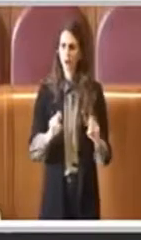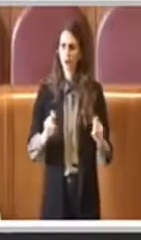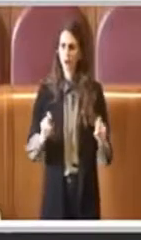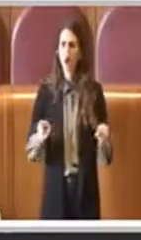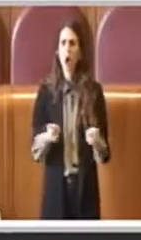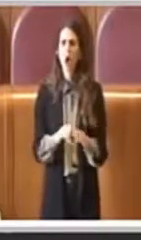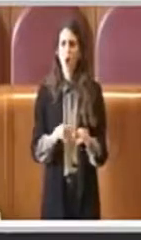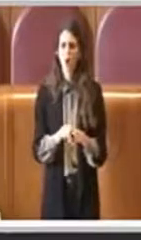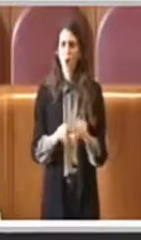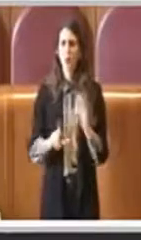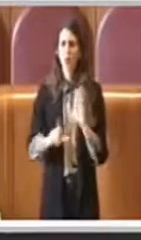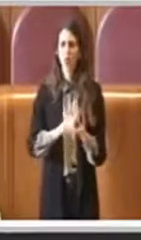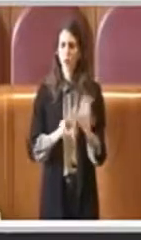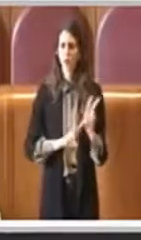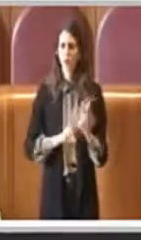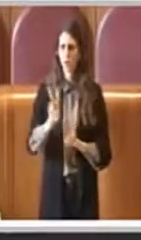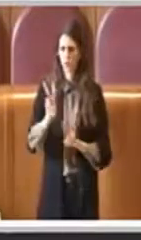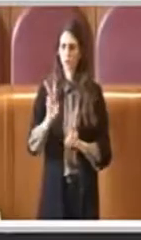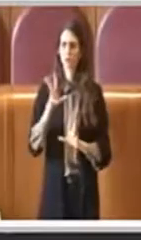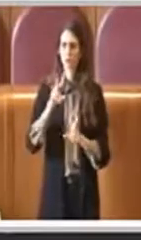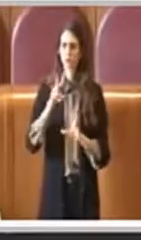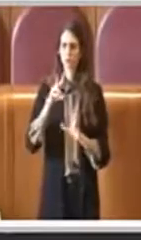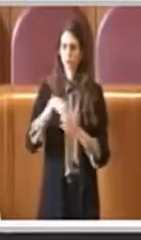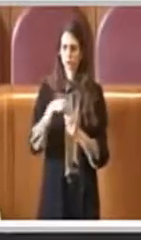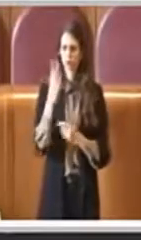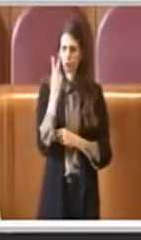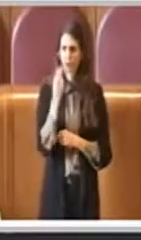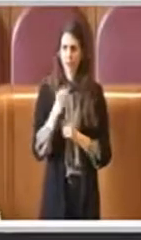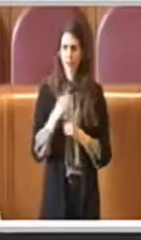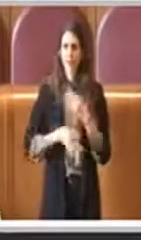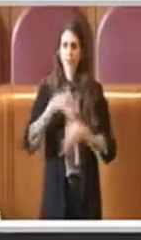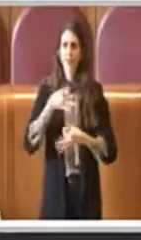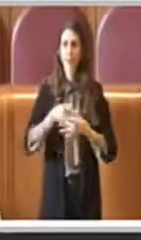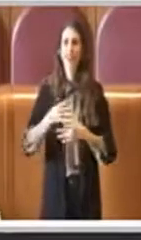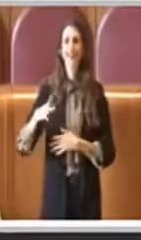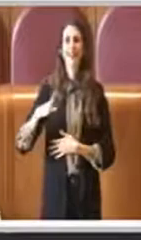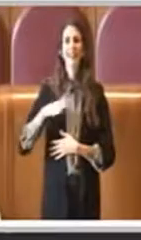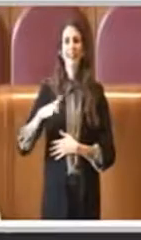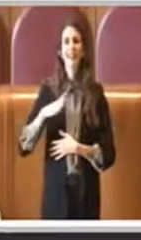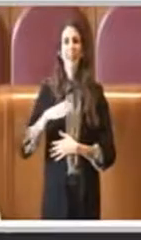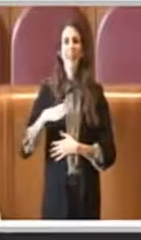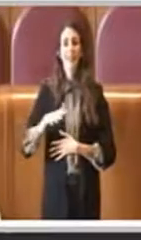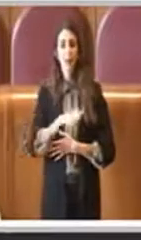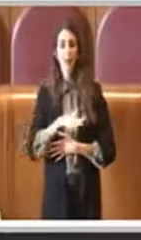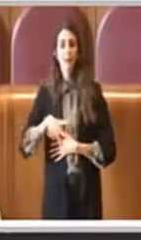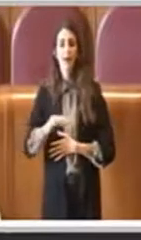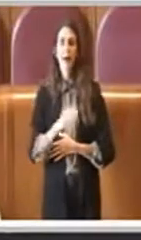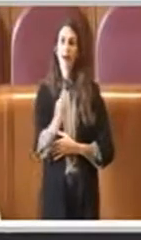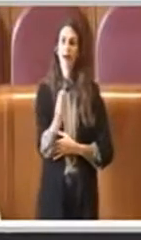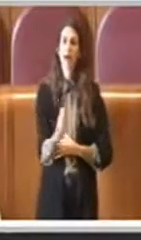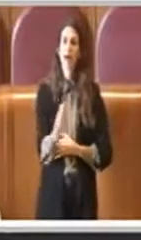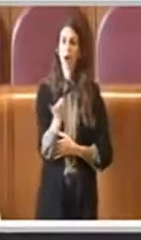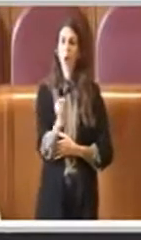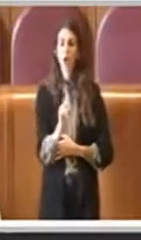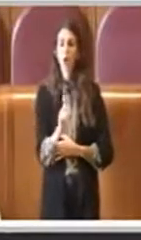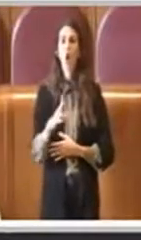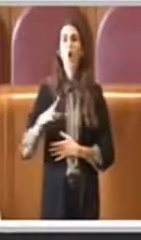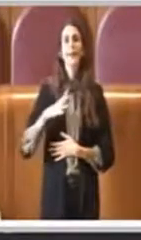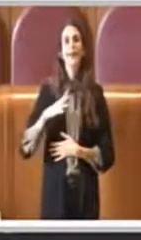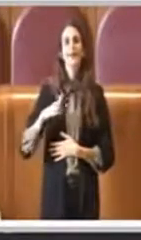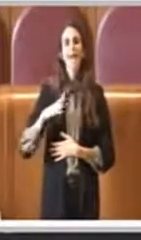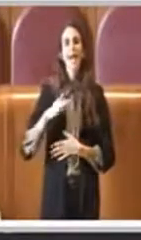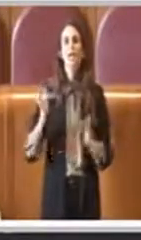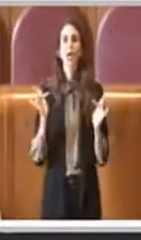normativa nazionale. Quindi vuol dire che il cliente, quindi non è su piazza, vuol dire che il cliente contatta